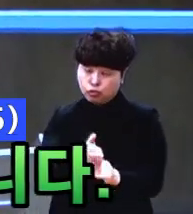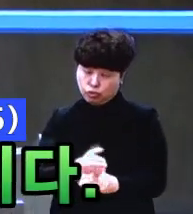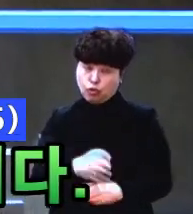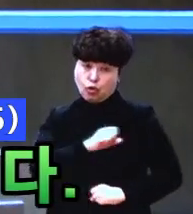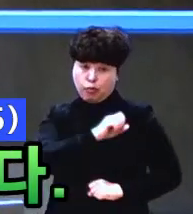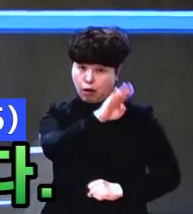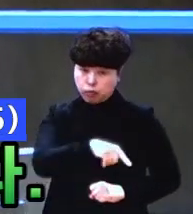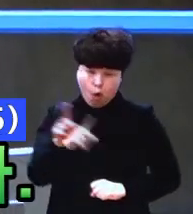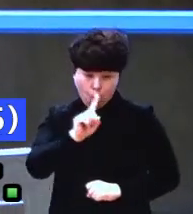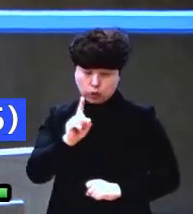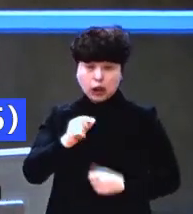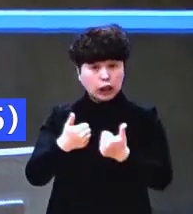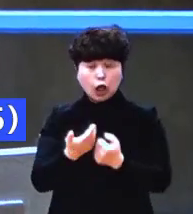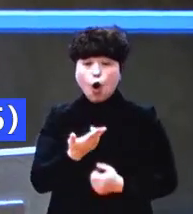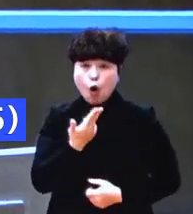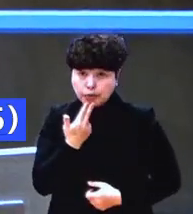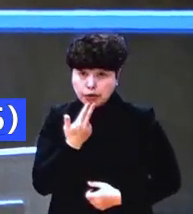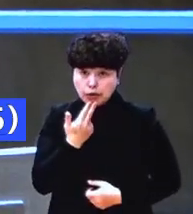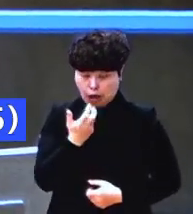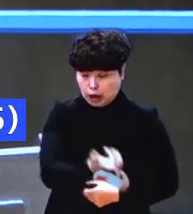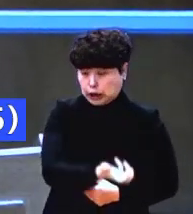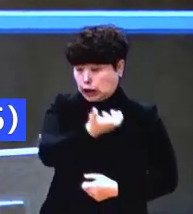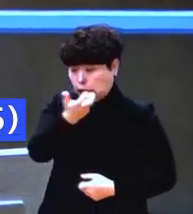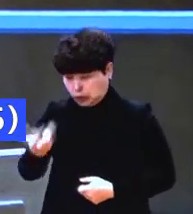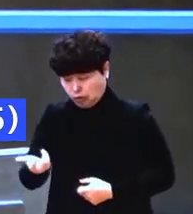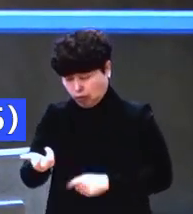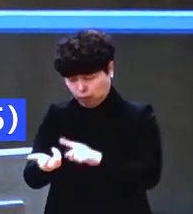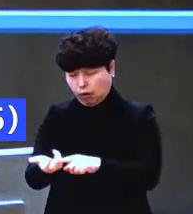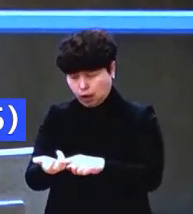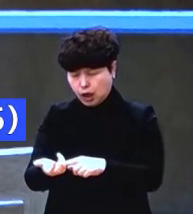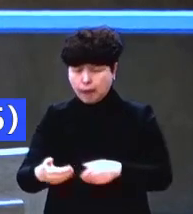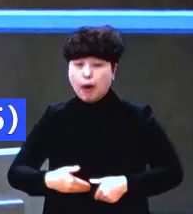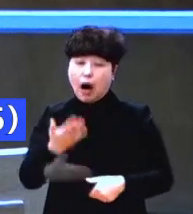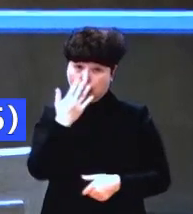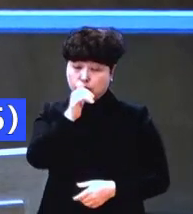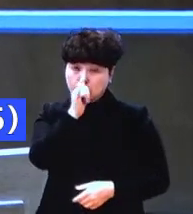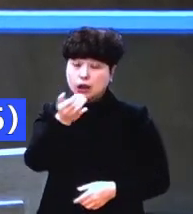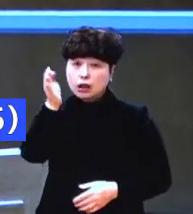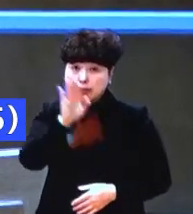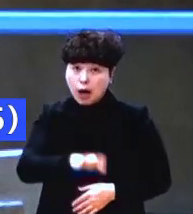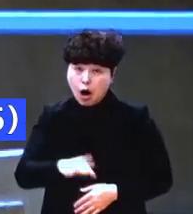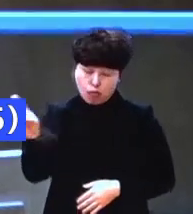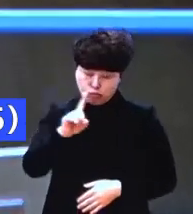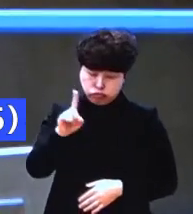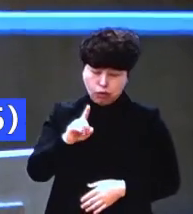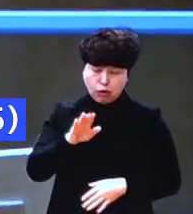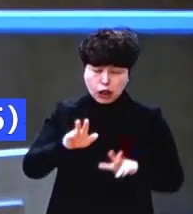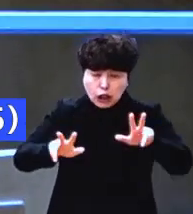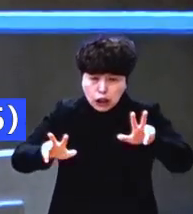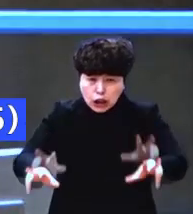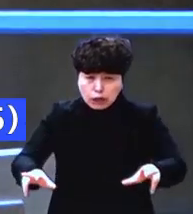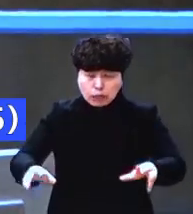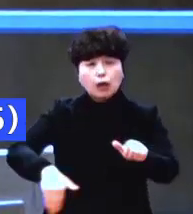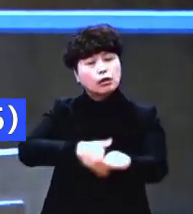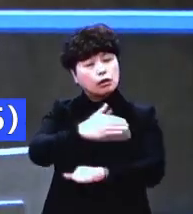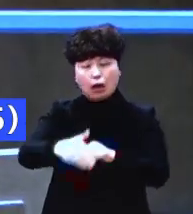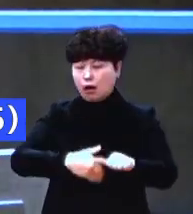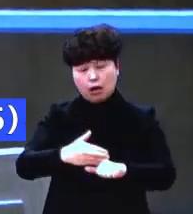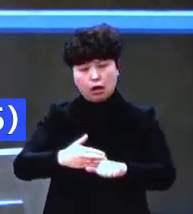안보상의 이유로 부대의 이전은 필요할 수 있습니다. 그러나 모든 불합리한 과정까지